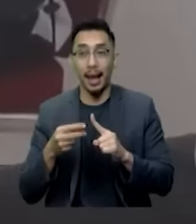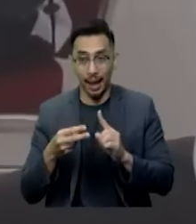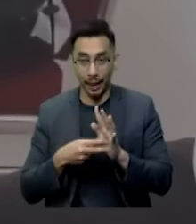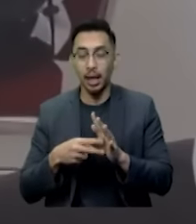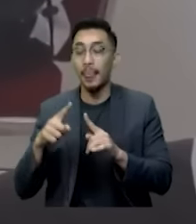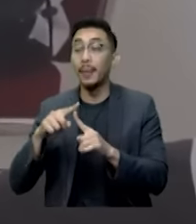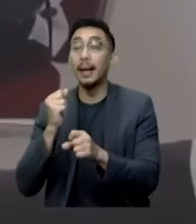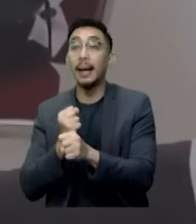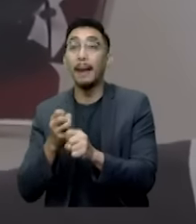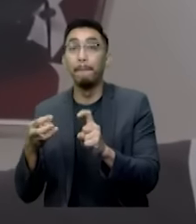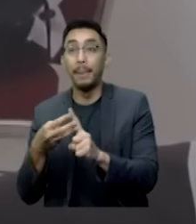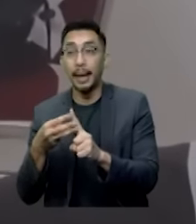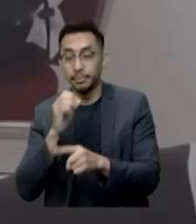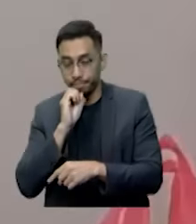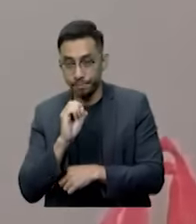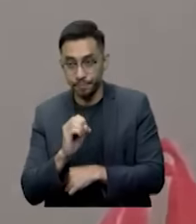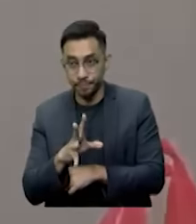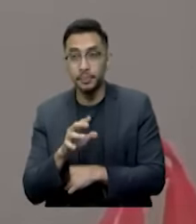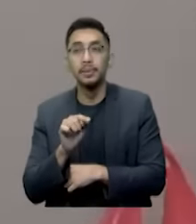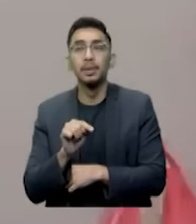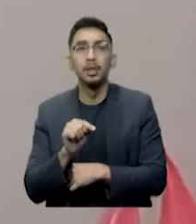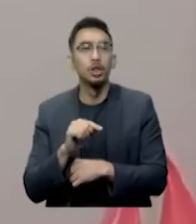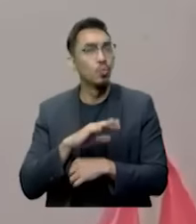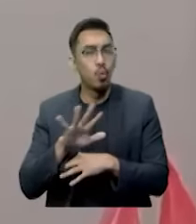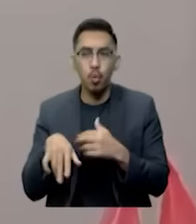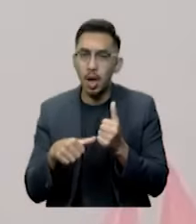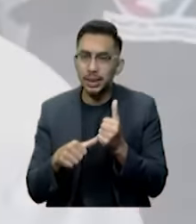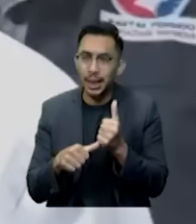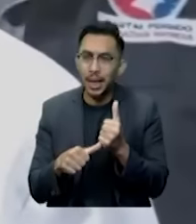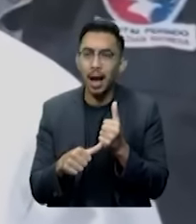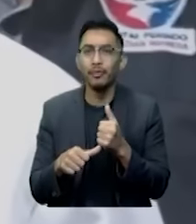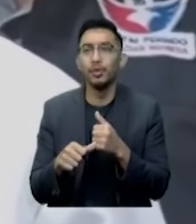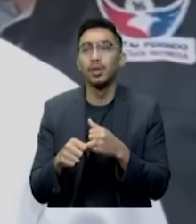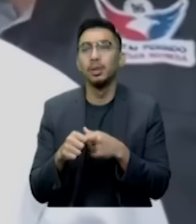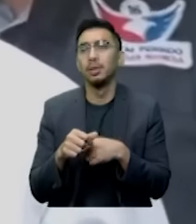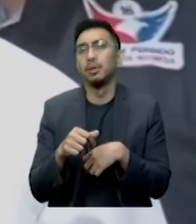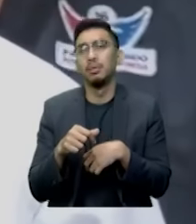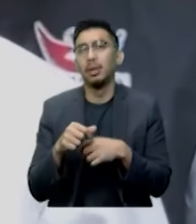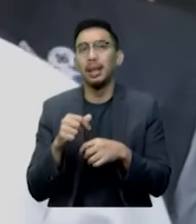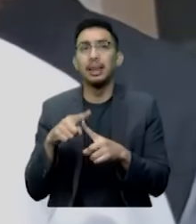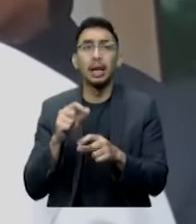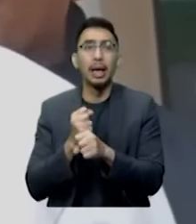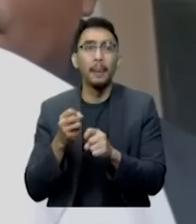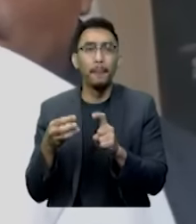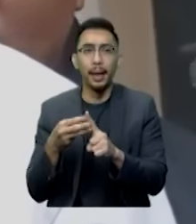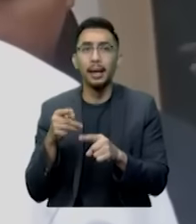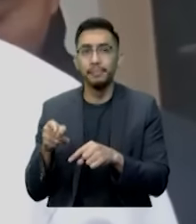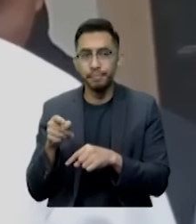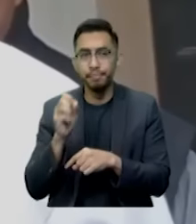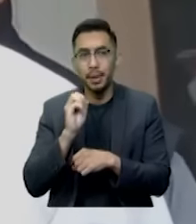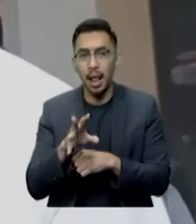saat konsolidasi bersama pengurus DPW Partai Perindo Nusa Tenggara Barat di Mataram. Ini menunjukkan bahwa